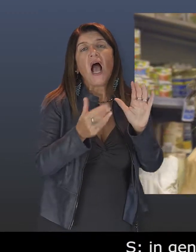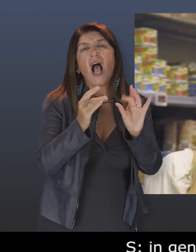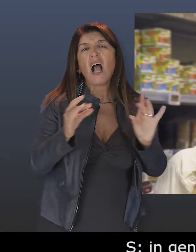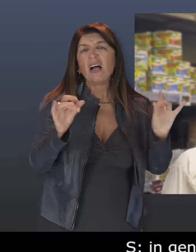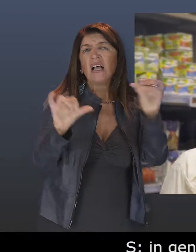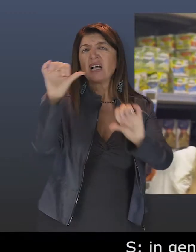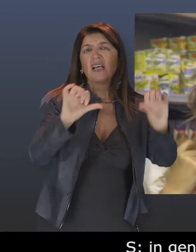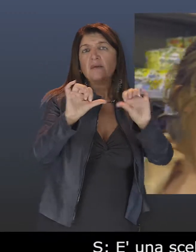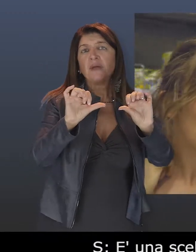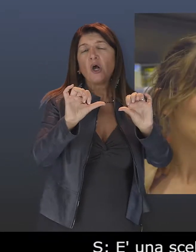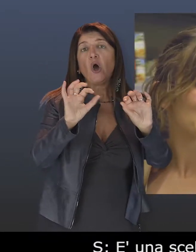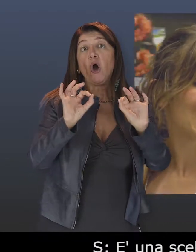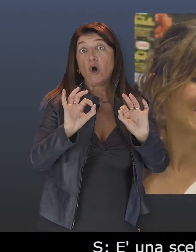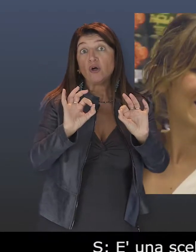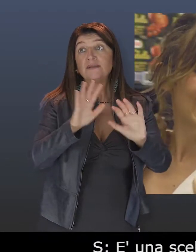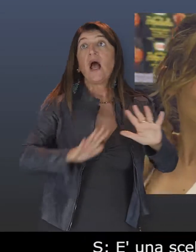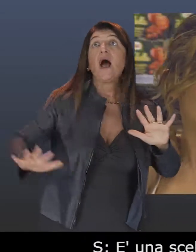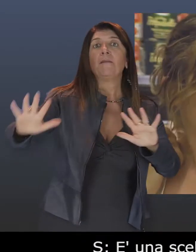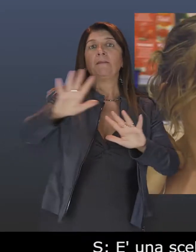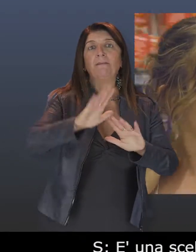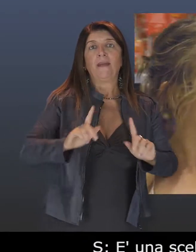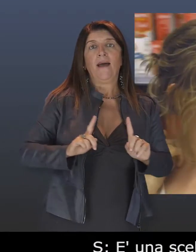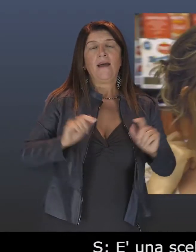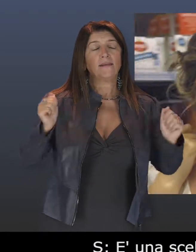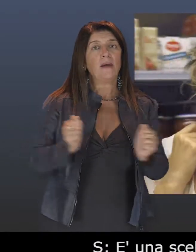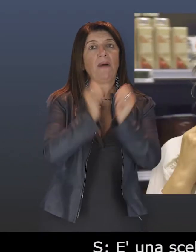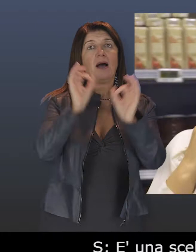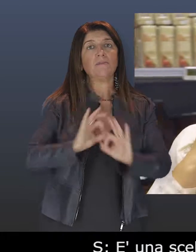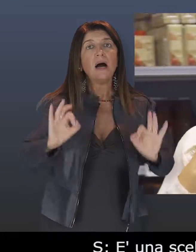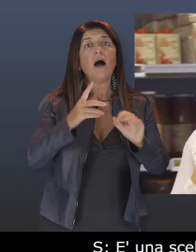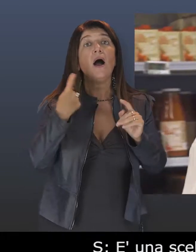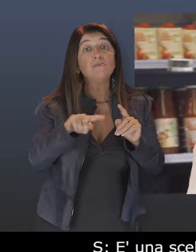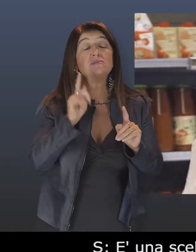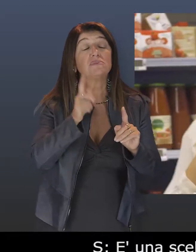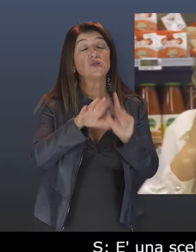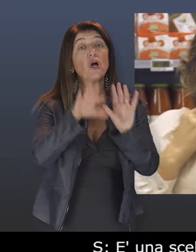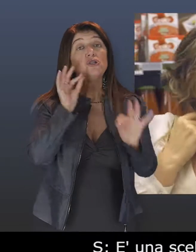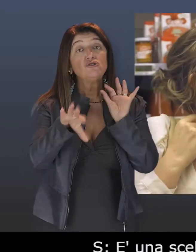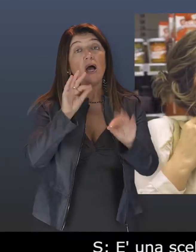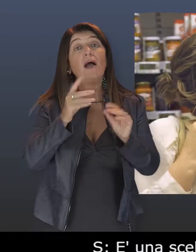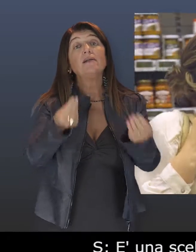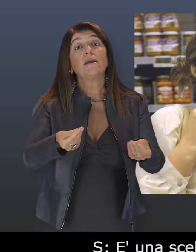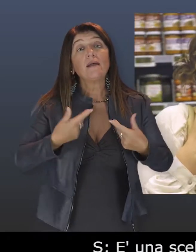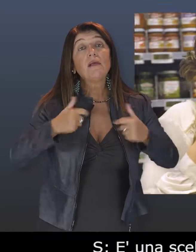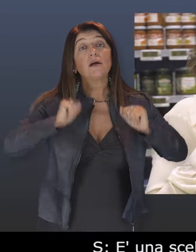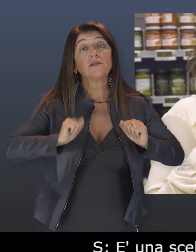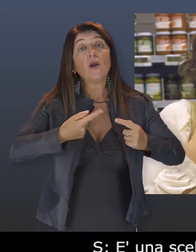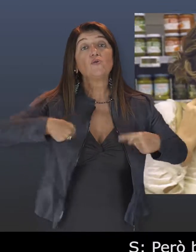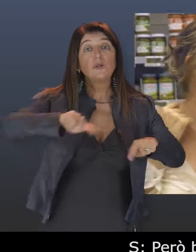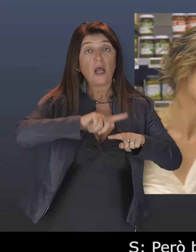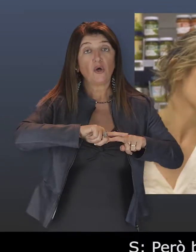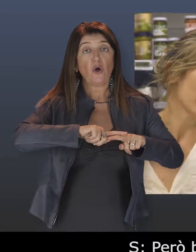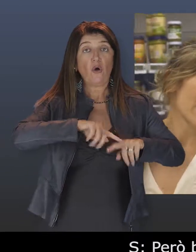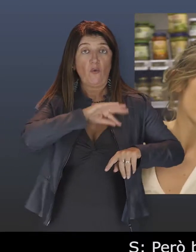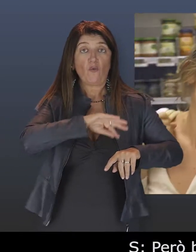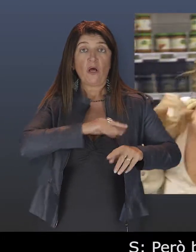l'impatto sull'ambiente. È una scelta che innesca dinamiche complesse, al termine delle quali abbiamo anche dei benefici per la nostra salute.